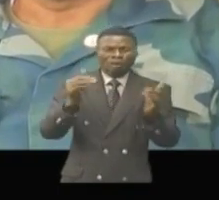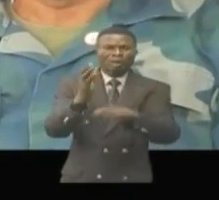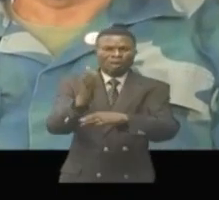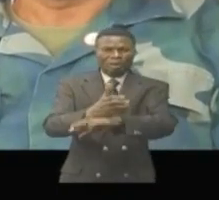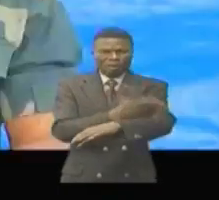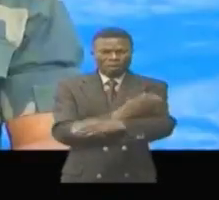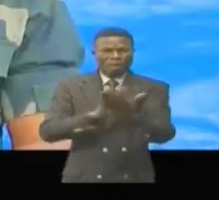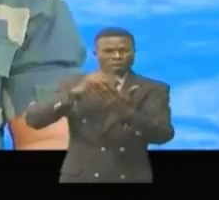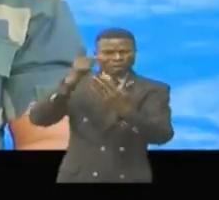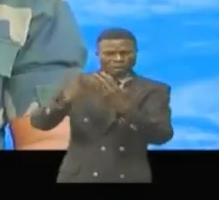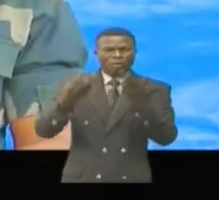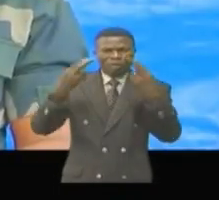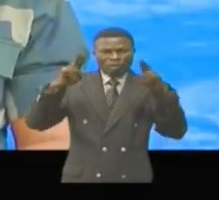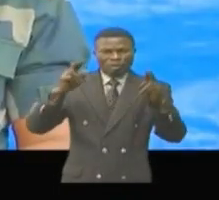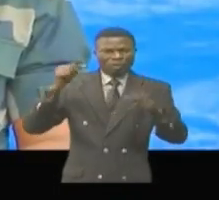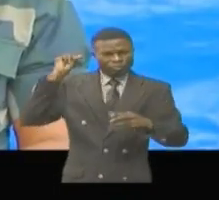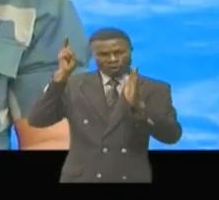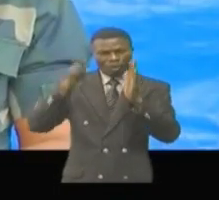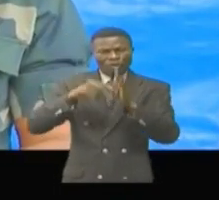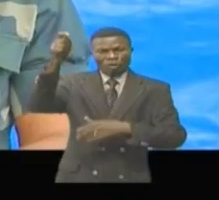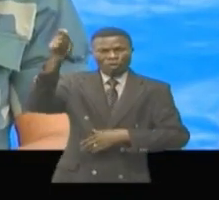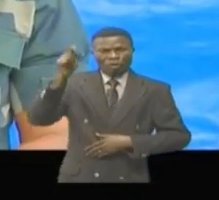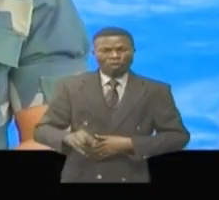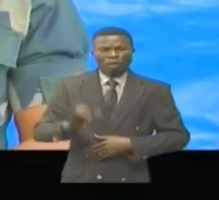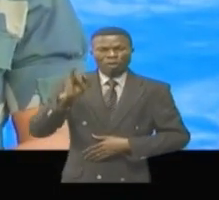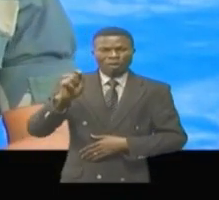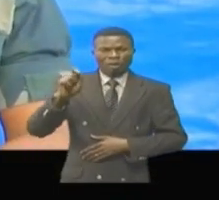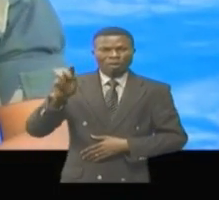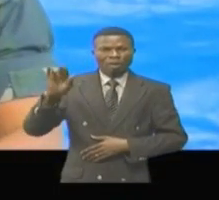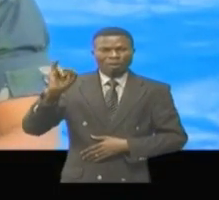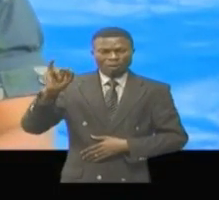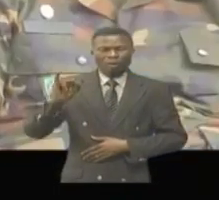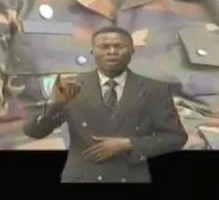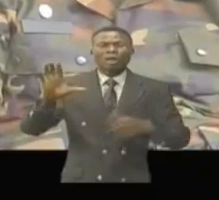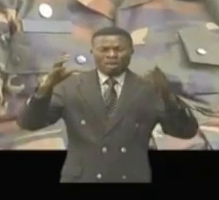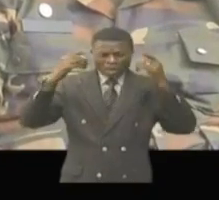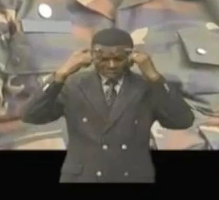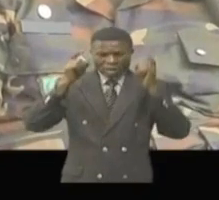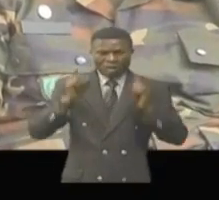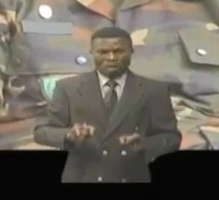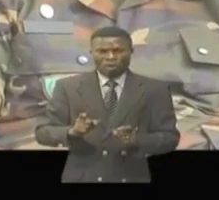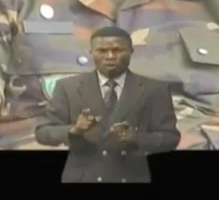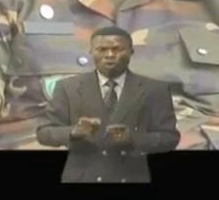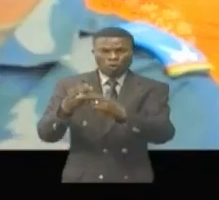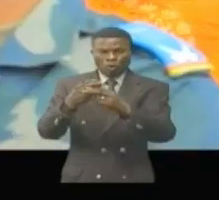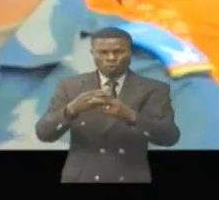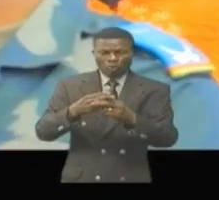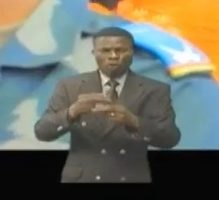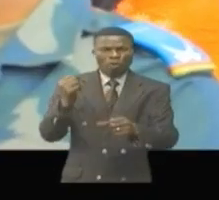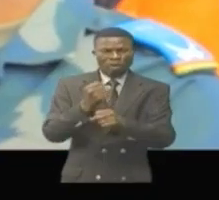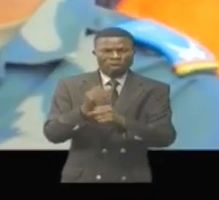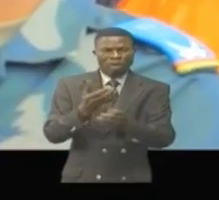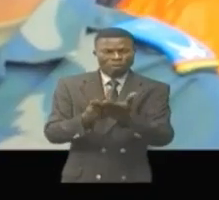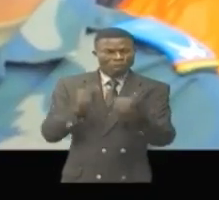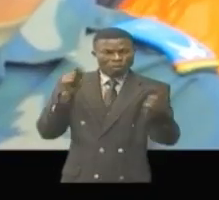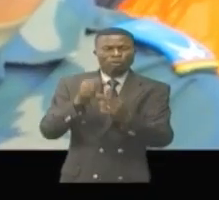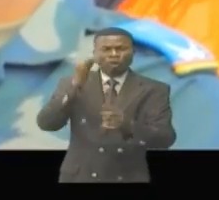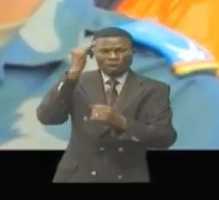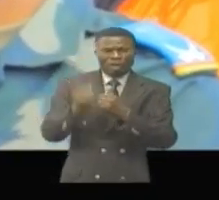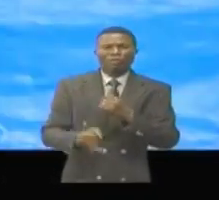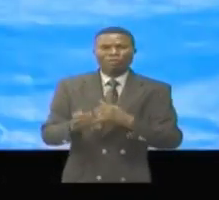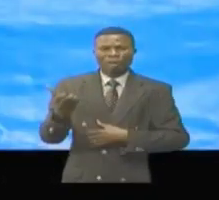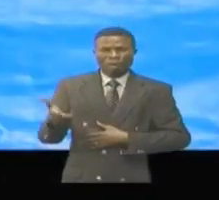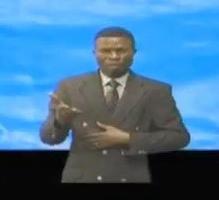de ce projet. Le gouverneur militaire de l'Ituri réaffirme son engagement à faire le suivi de ces travaux jusqu'à leur